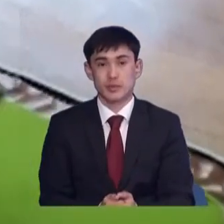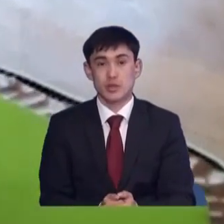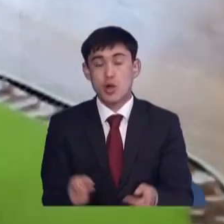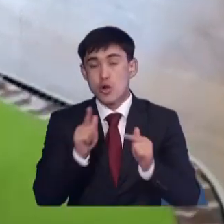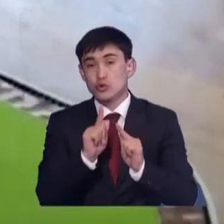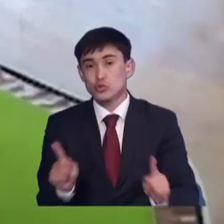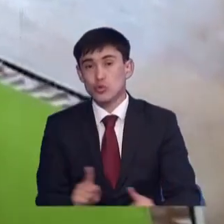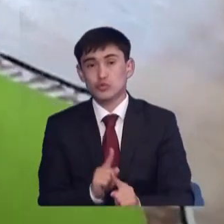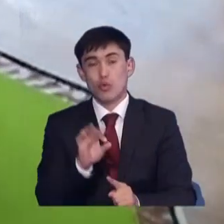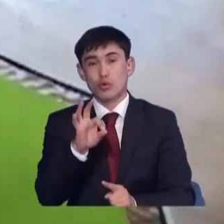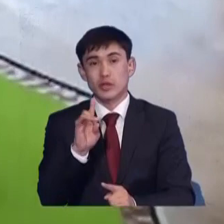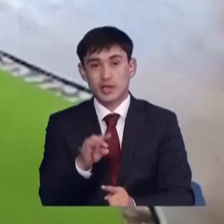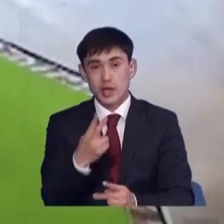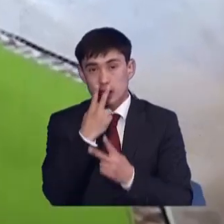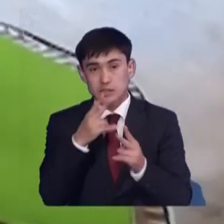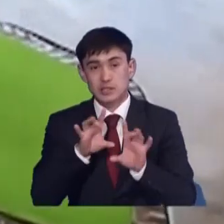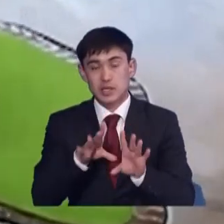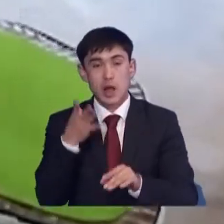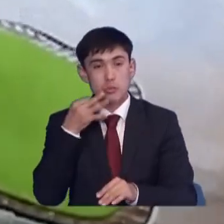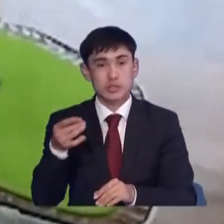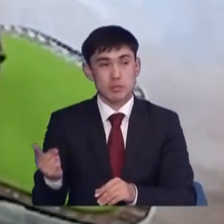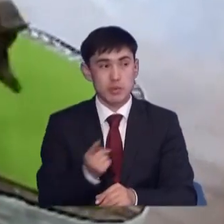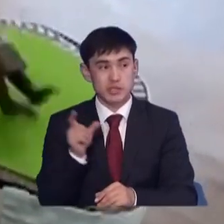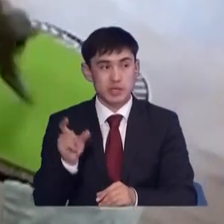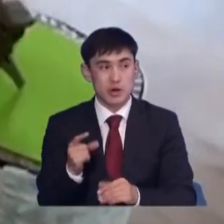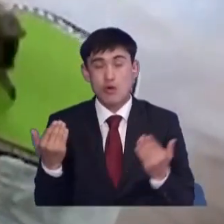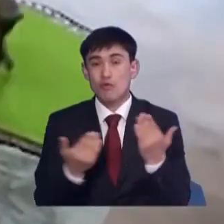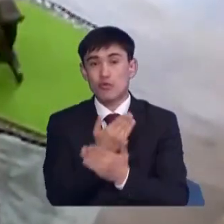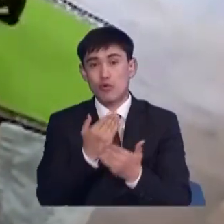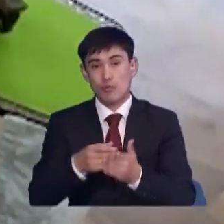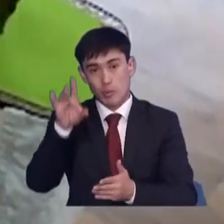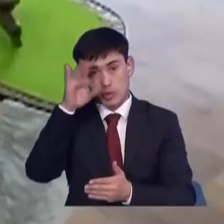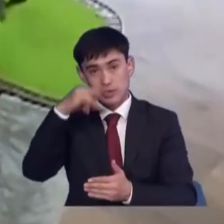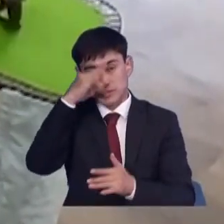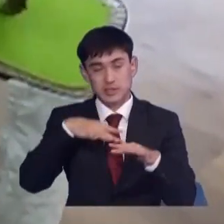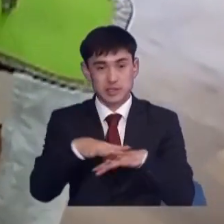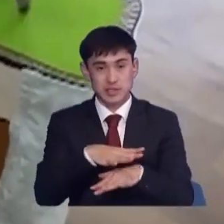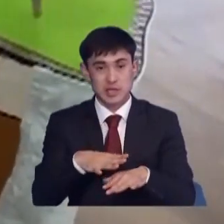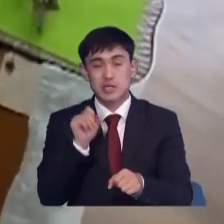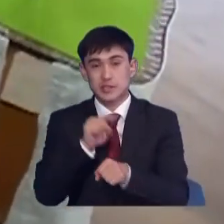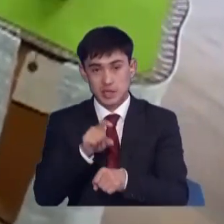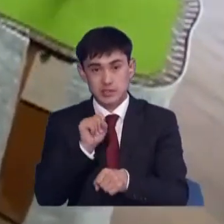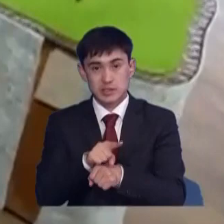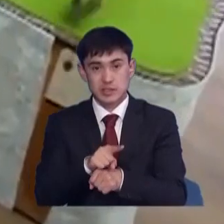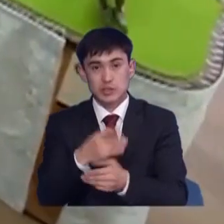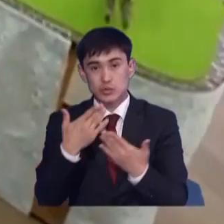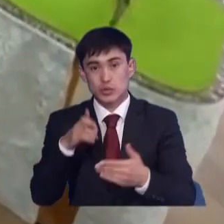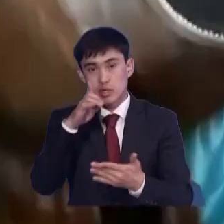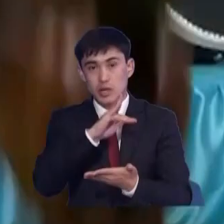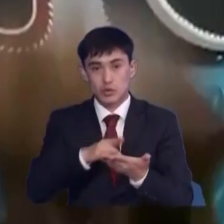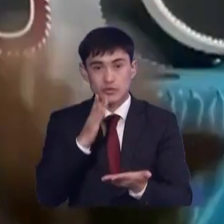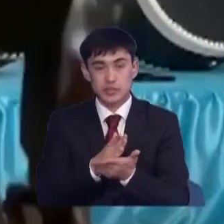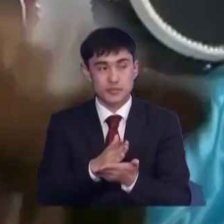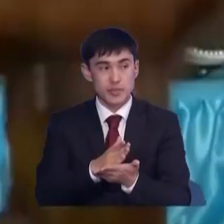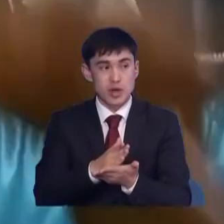ортике рассказали алматинские мастера. По их словам, оно вновь набирает популярность в Казахстане. Заказы поступают и из других городов.